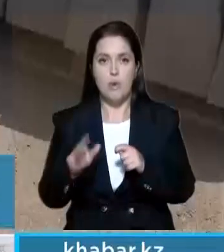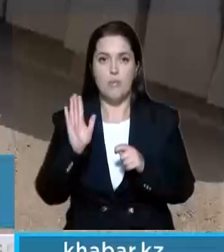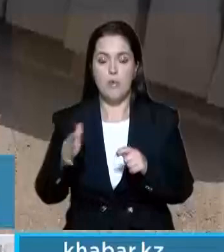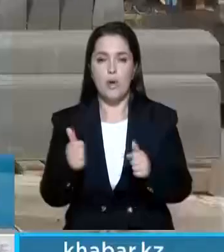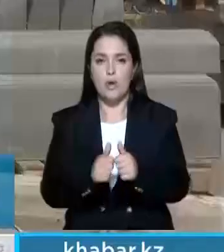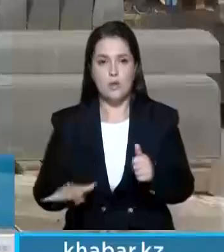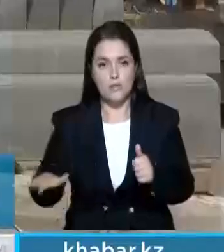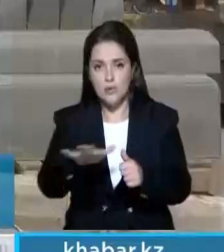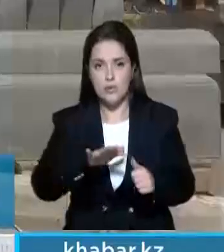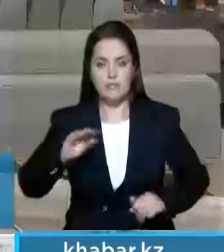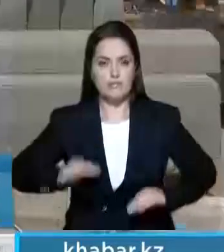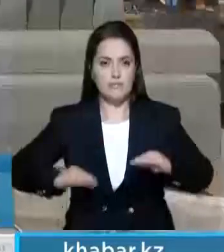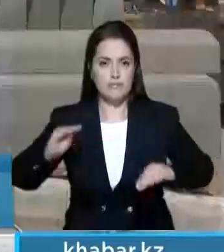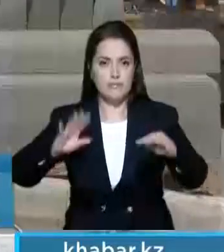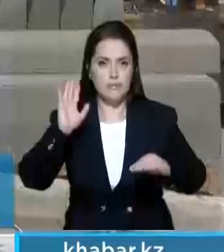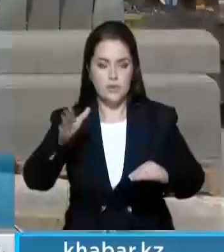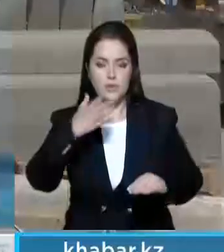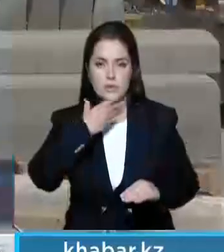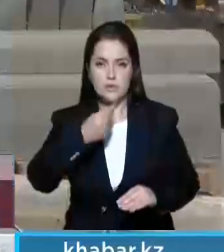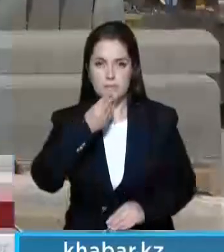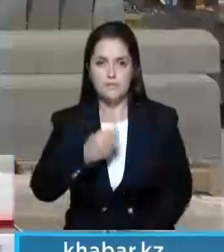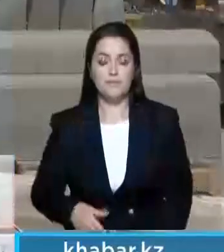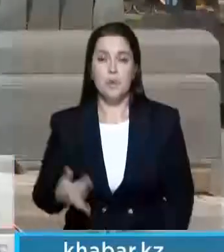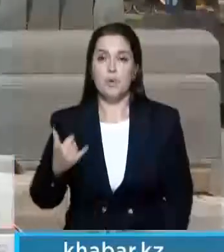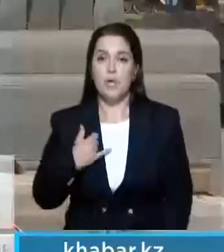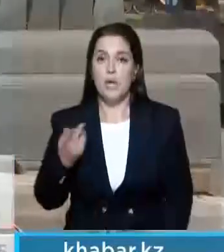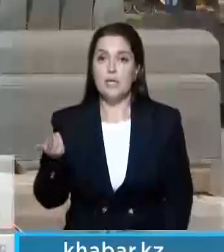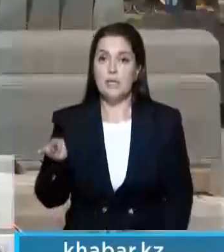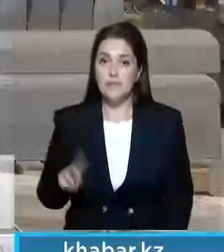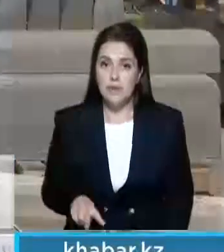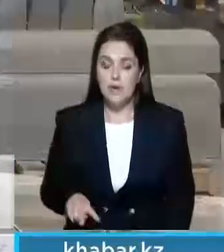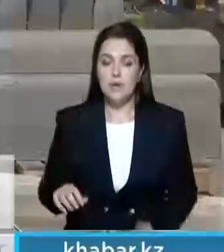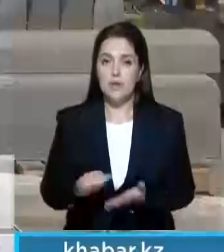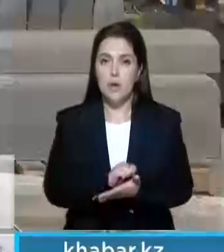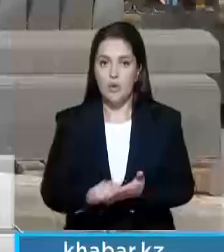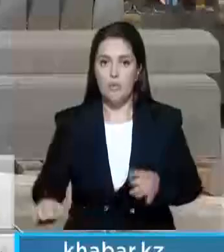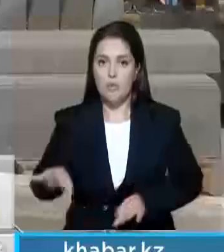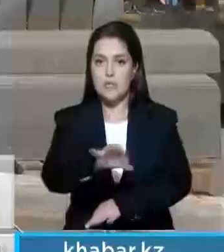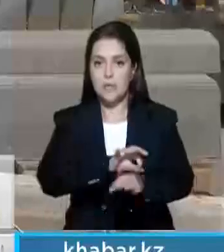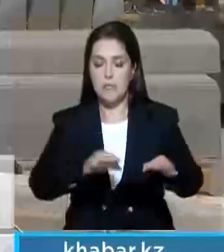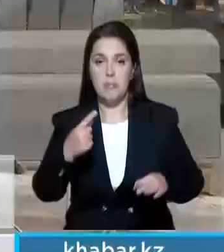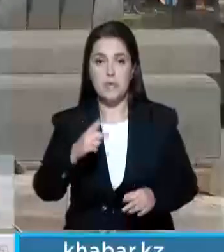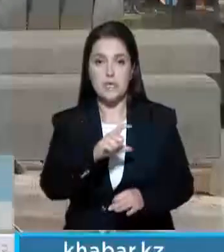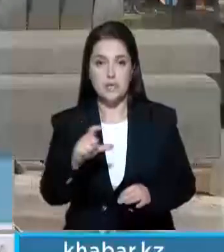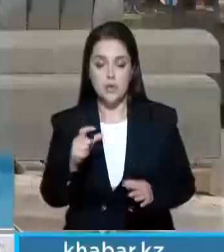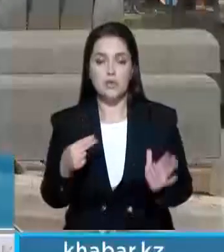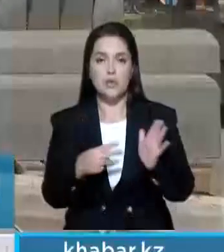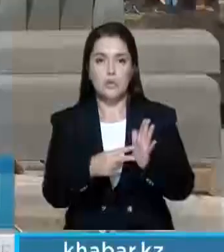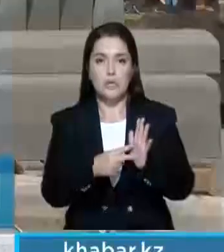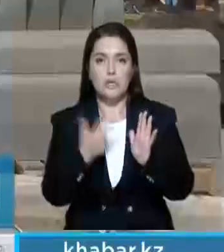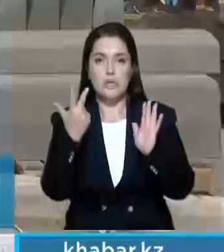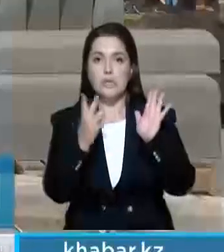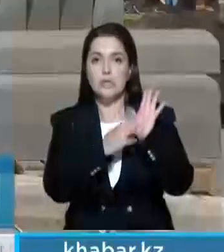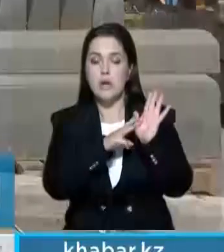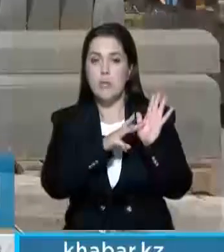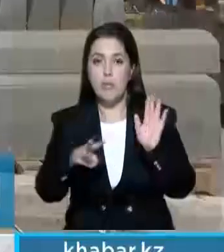прилегающие территории. У нас две сметы. Сметный расчет первого этажа составляет 39 миллионов. И